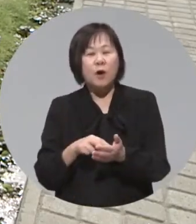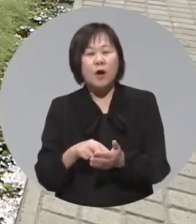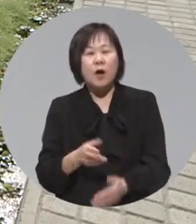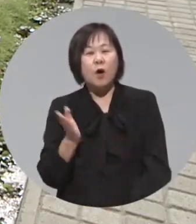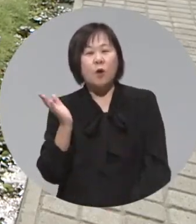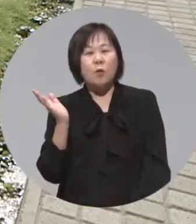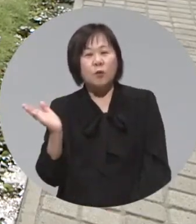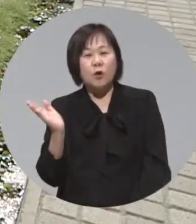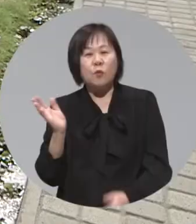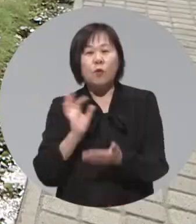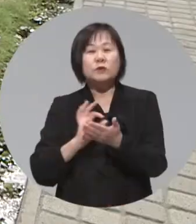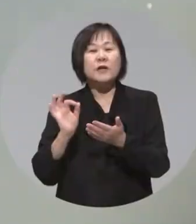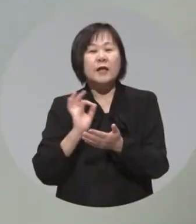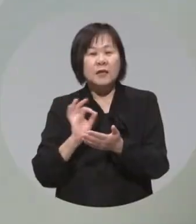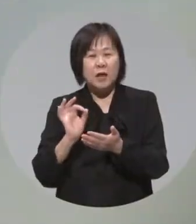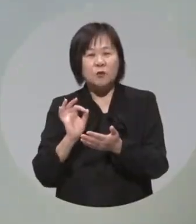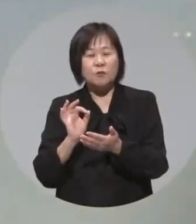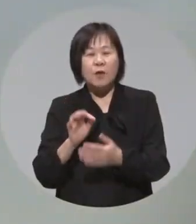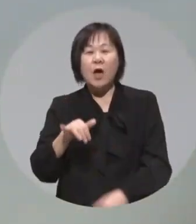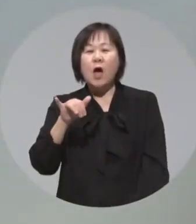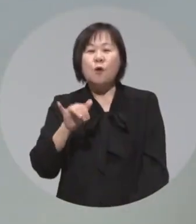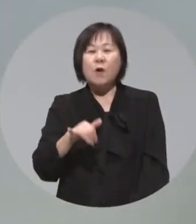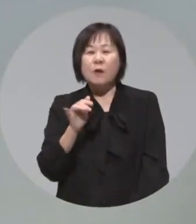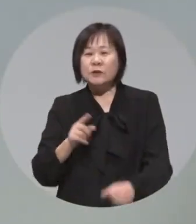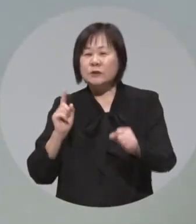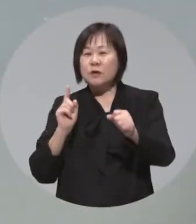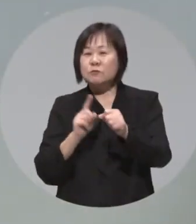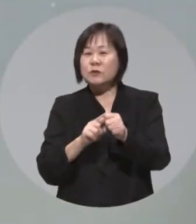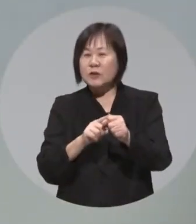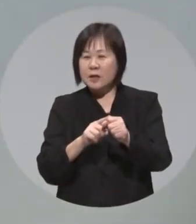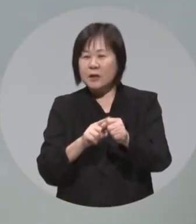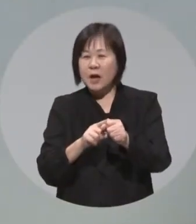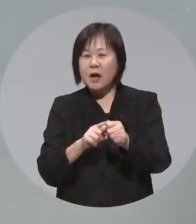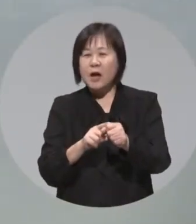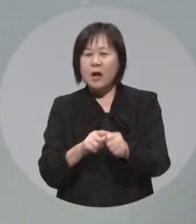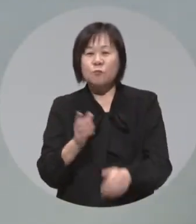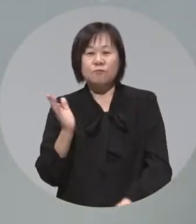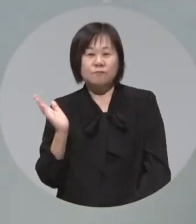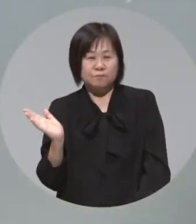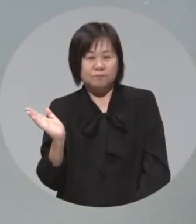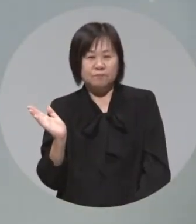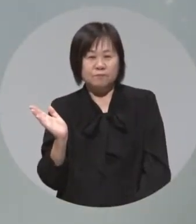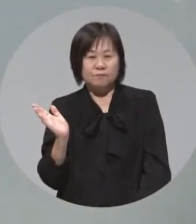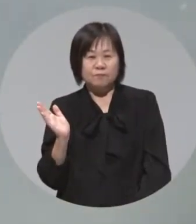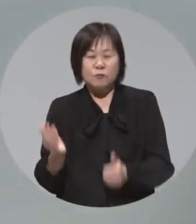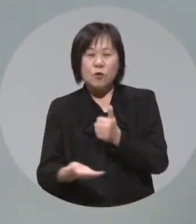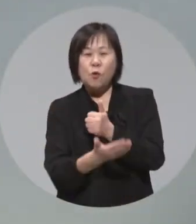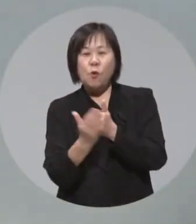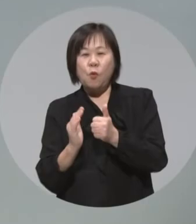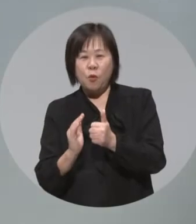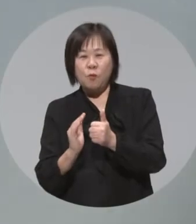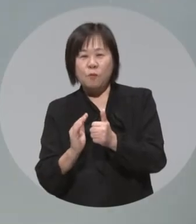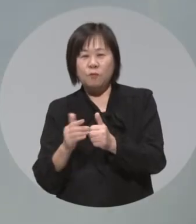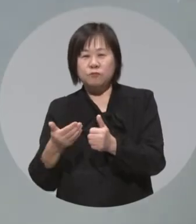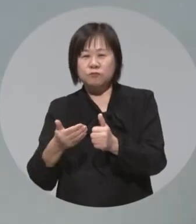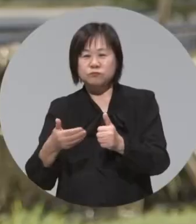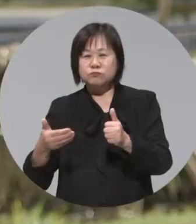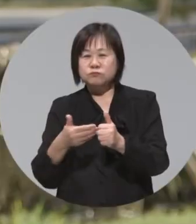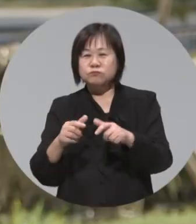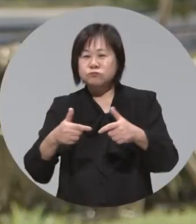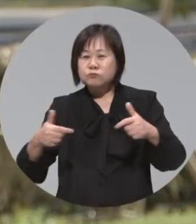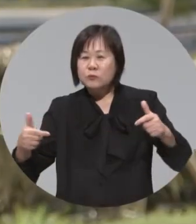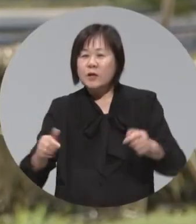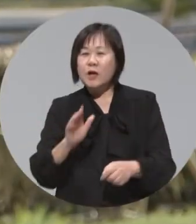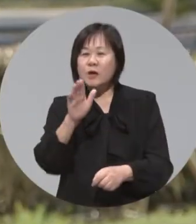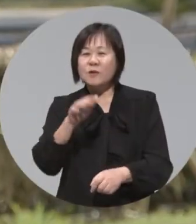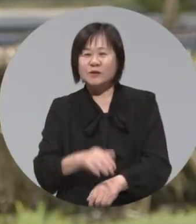田んぼを利用して前橋で発見された前橋メダカを、保護しそして増やしています。子ども